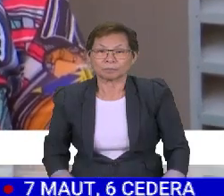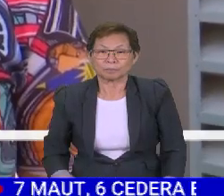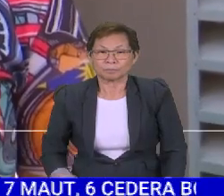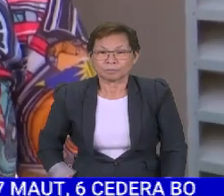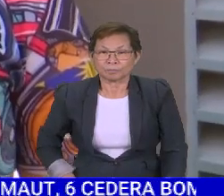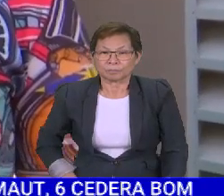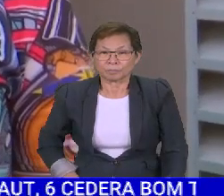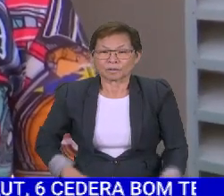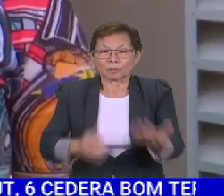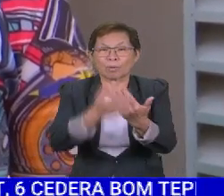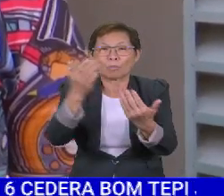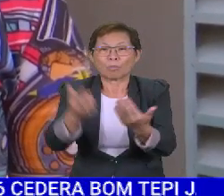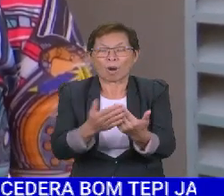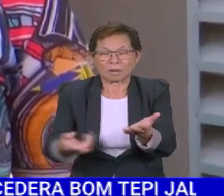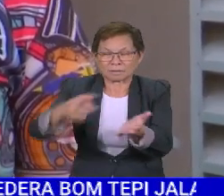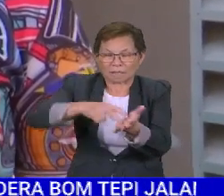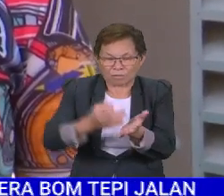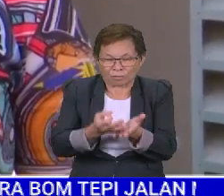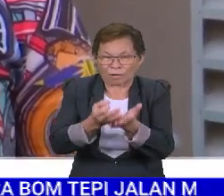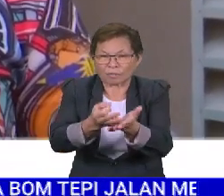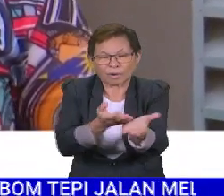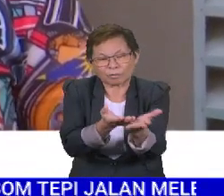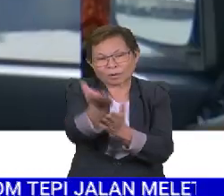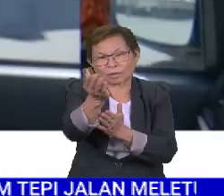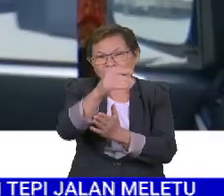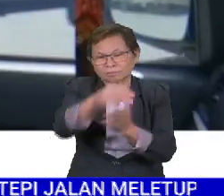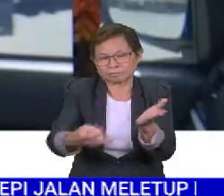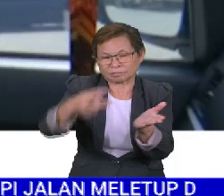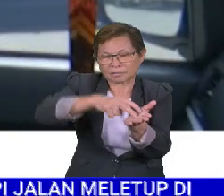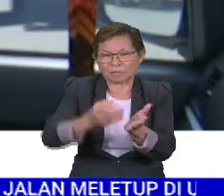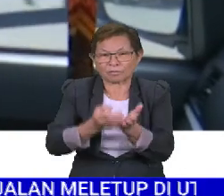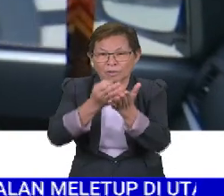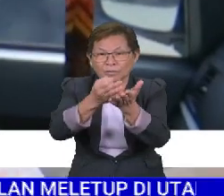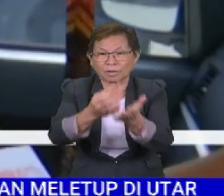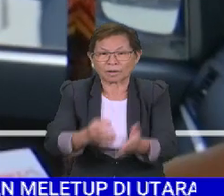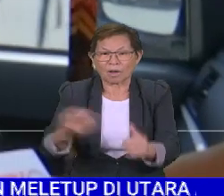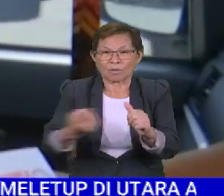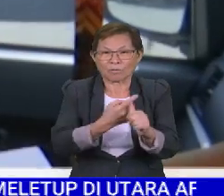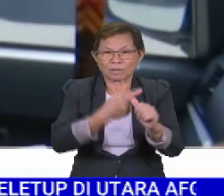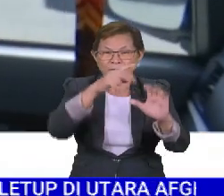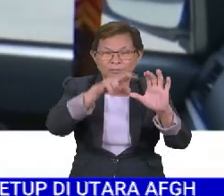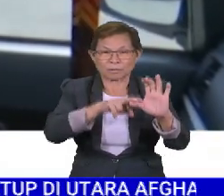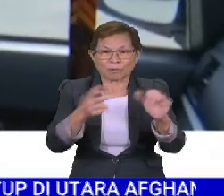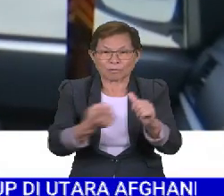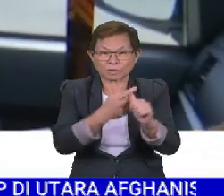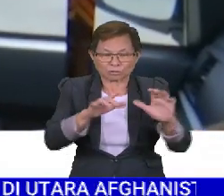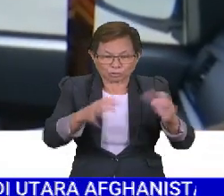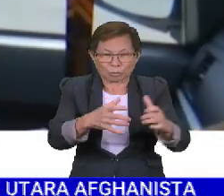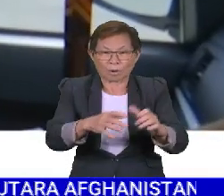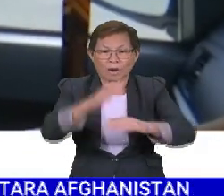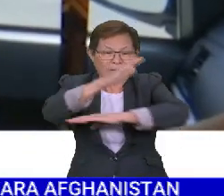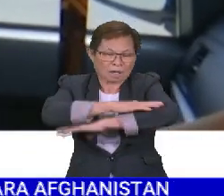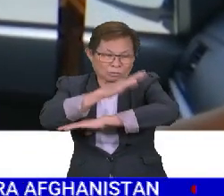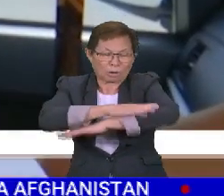Labuan. Memudahkan orang naik ferry direct lah drive thru ni kan. Untuk first day saya rasa counter drive thru ni